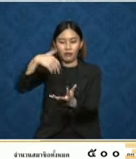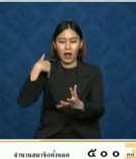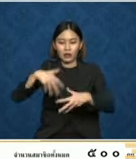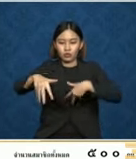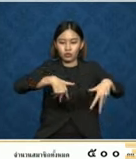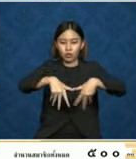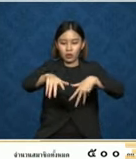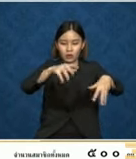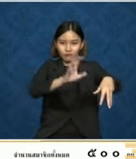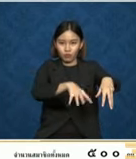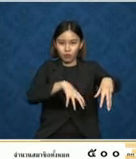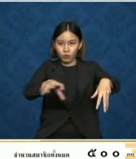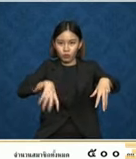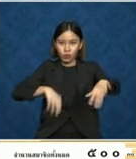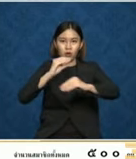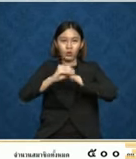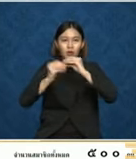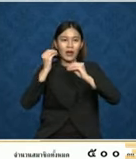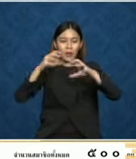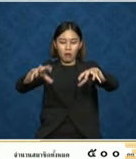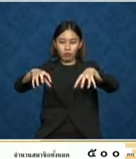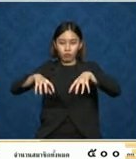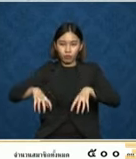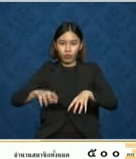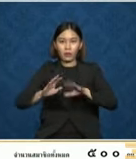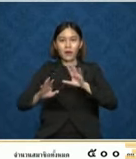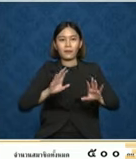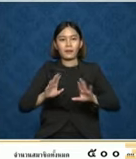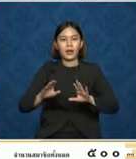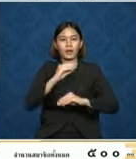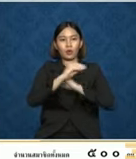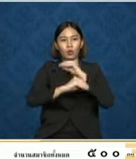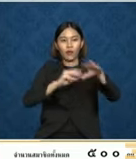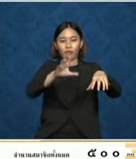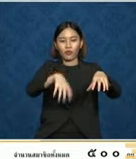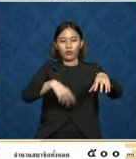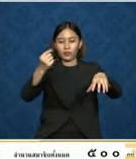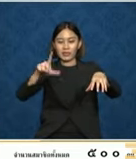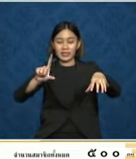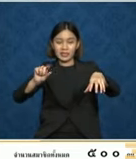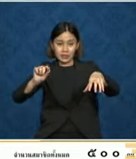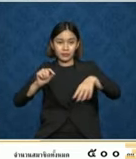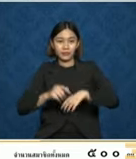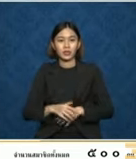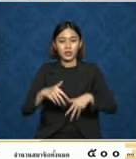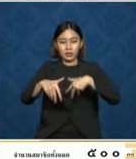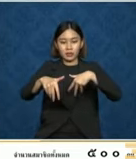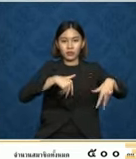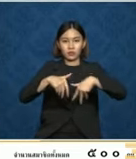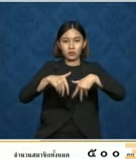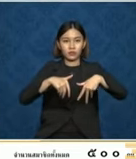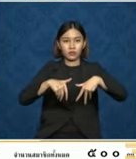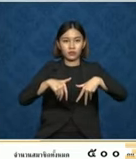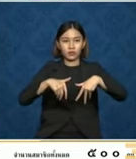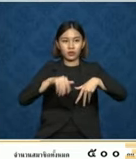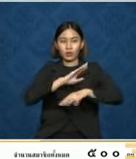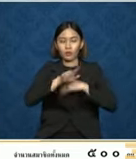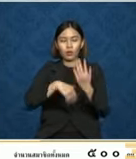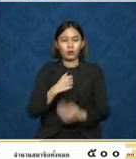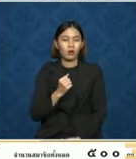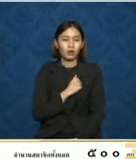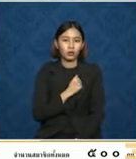ค่ะท่ามกลางโครงการหมู่บ้านจัดสรรกว่า20โครงการพี่น้องประชาชนในชุมชนโดยรอบต้องอ